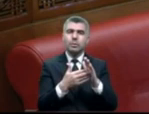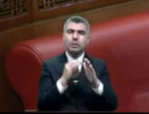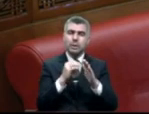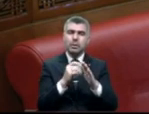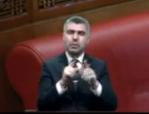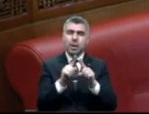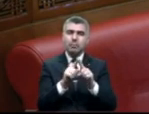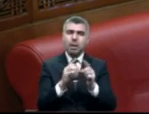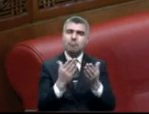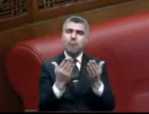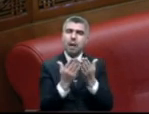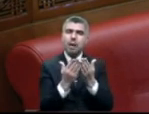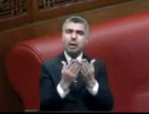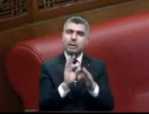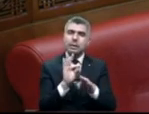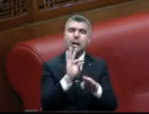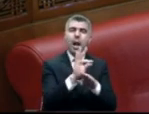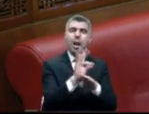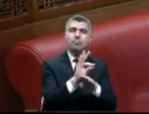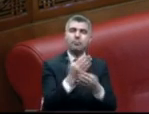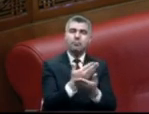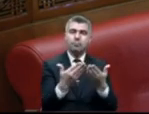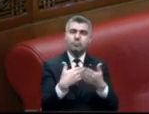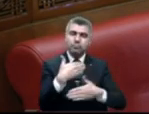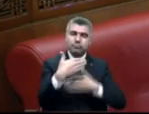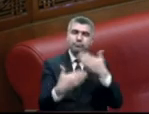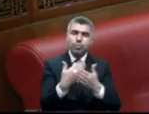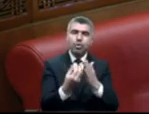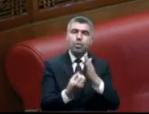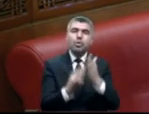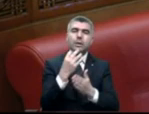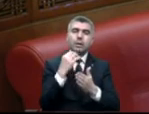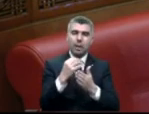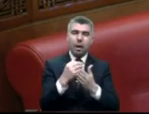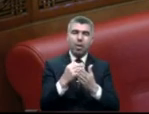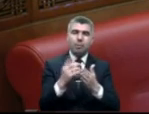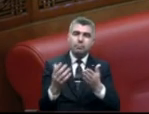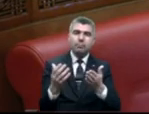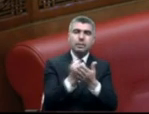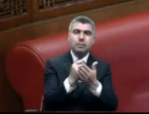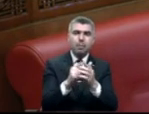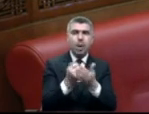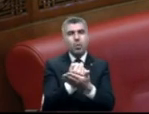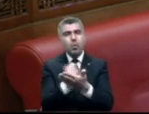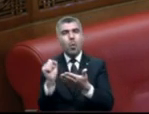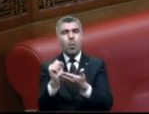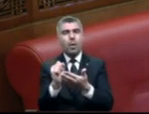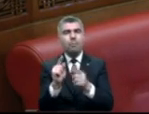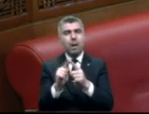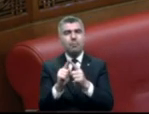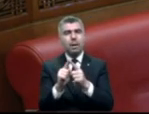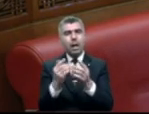في تخصصات التكوين المهني، مع تحيين الشعب التي تتطلب ذلك وحذف بعض الشعب التي لا